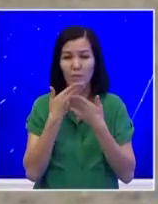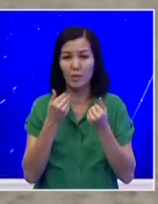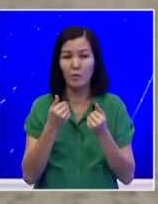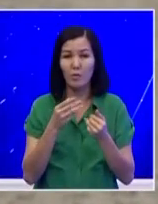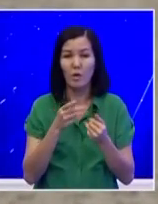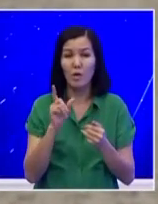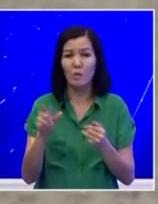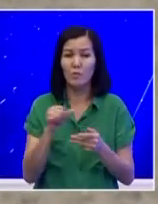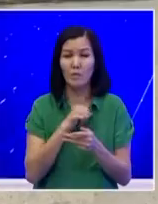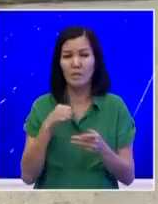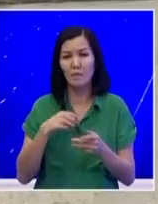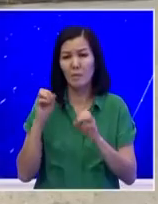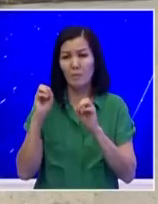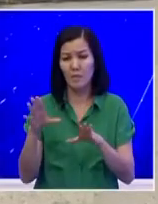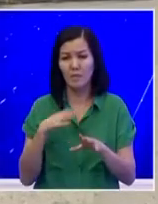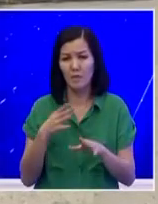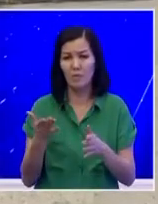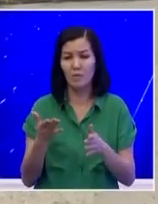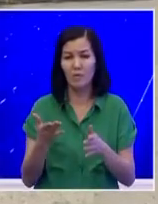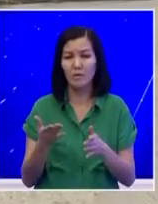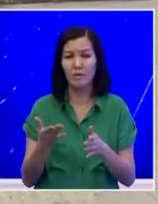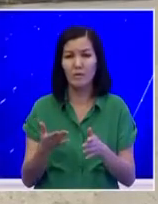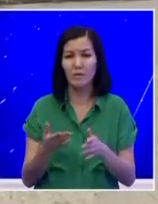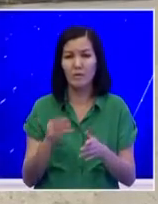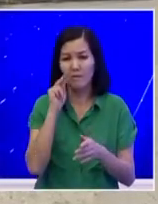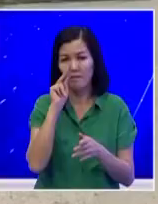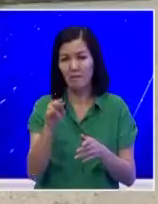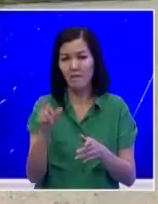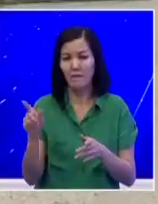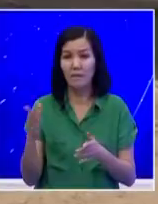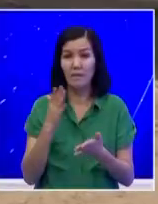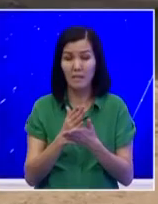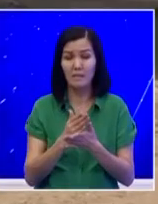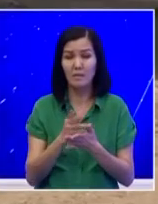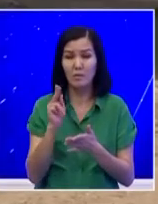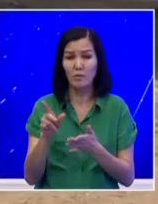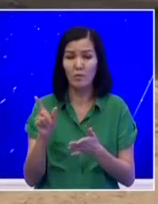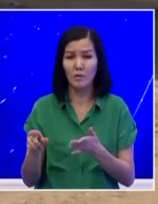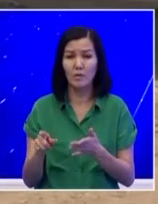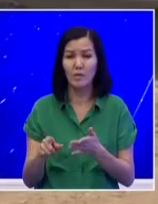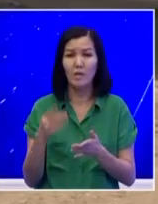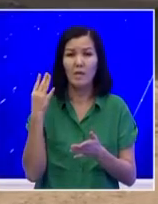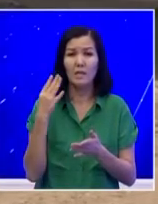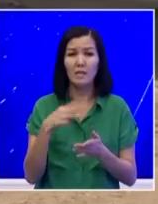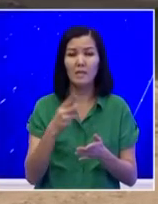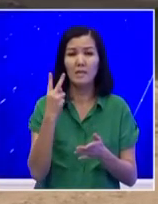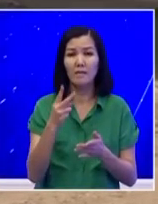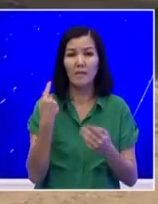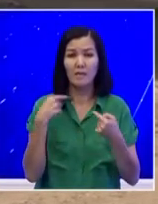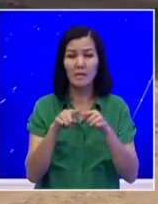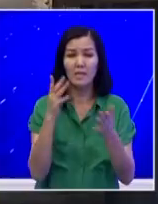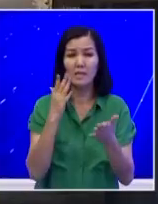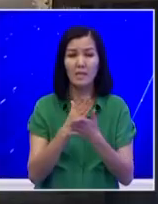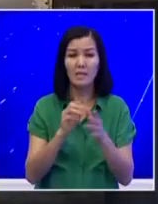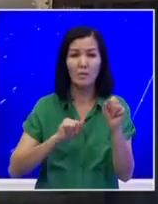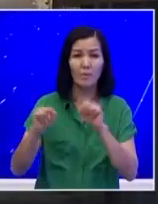сами бросают мусор, на заброшенных участках бросают. Есть такие люди. 32 единицы техники задействованы в санитарной очистке